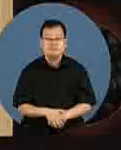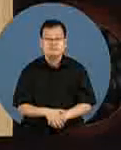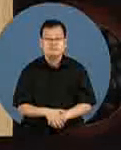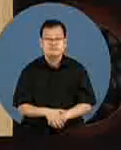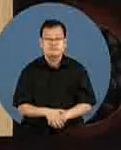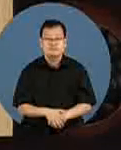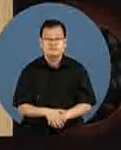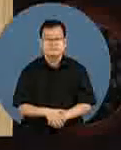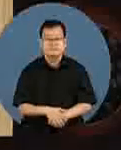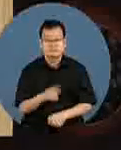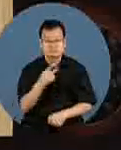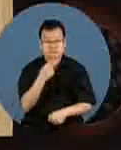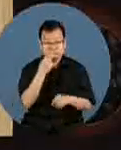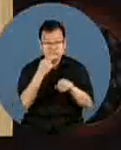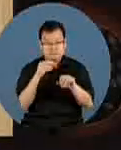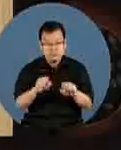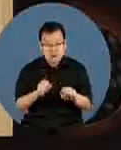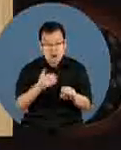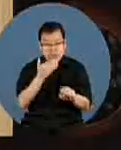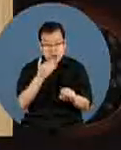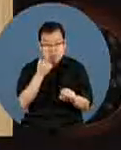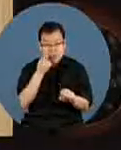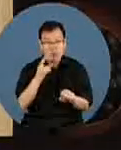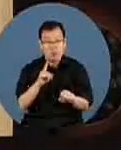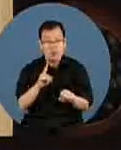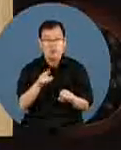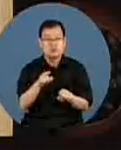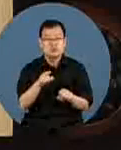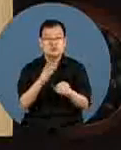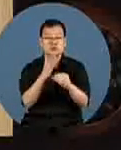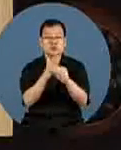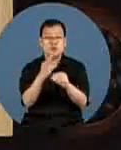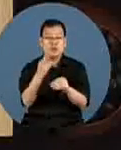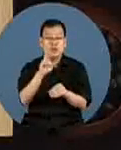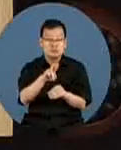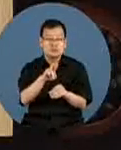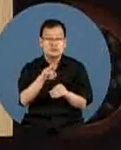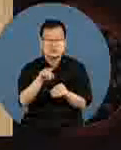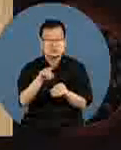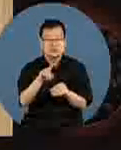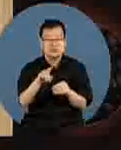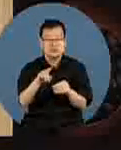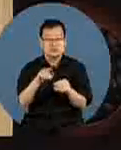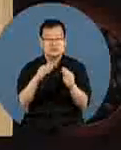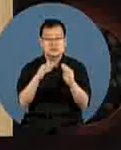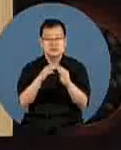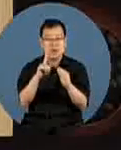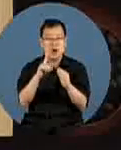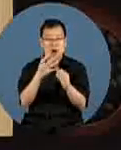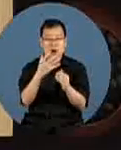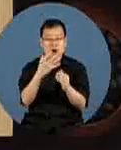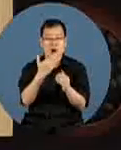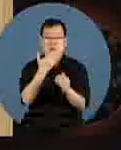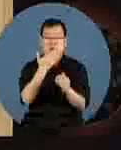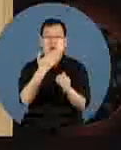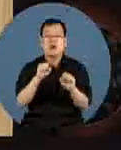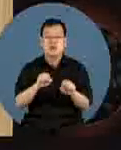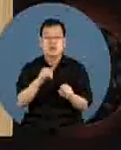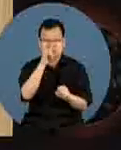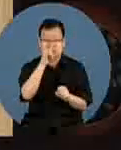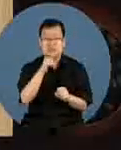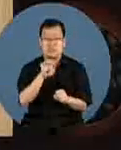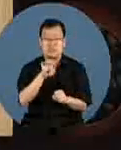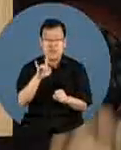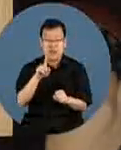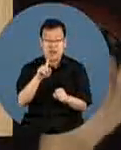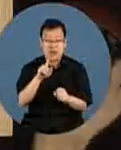자, 그 생산은 어떻게 될까요? 그러나 다행히 중앙에 하나 몰아가지고 한집 나눌 수가 있죠? 네, 패를